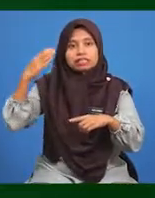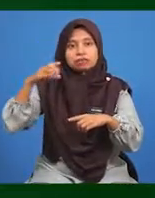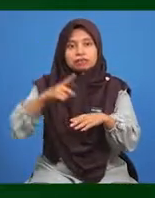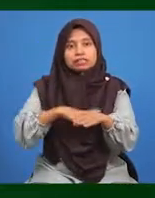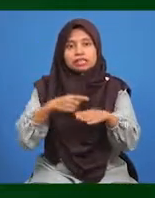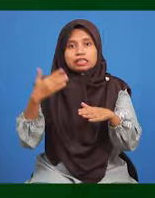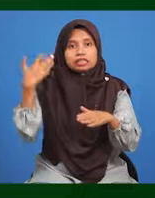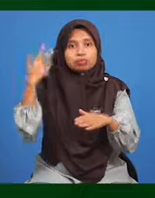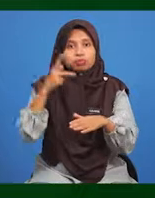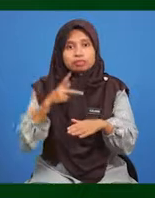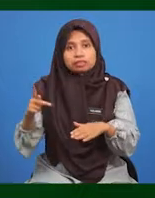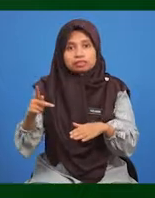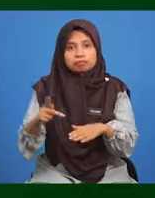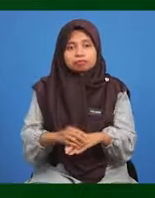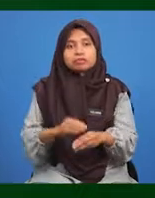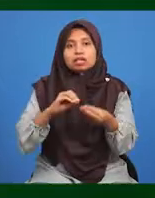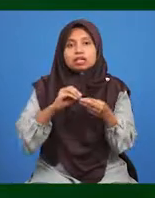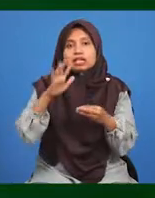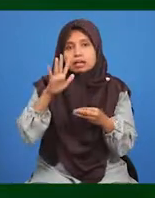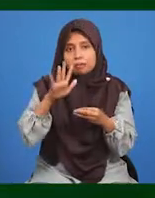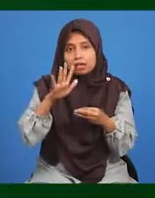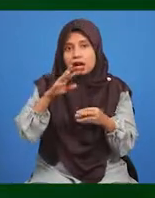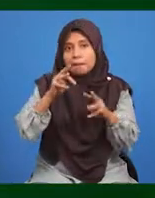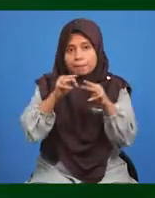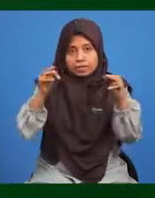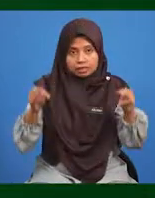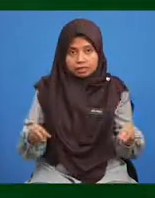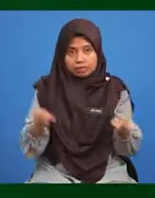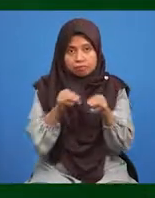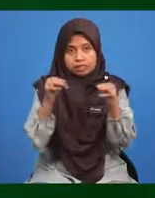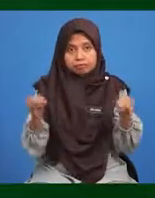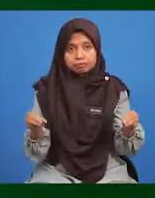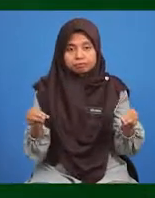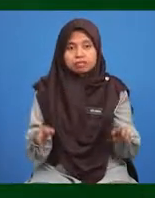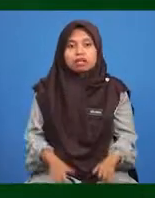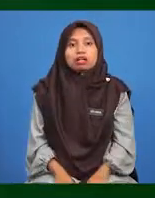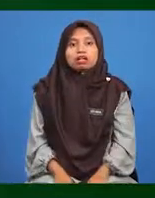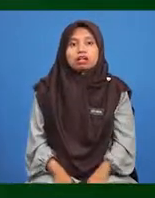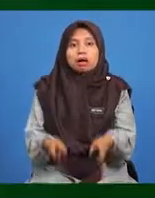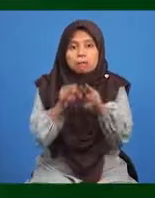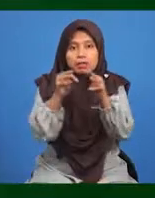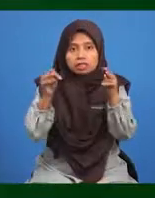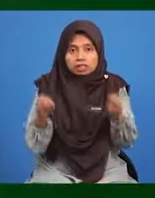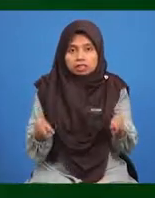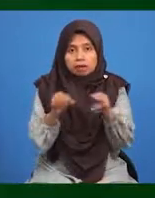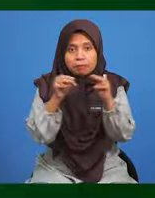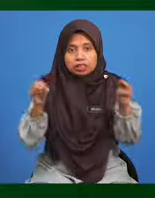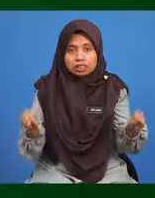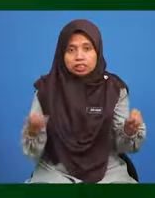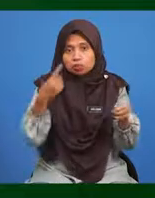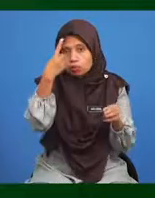Perkataan yang kelima ialah meja-meja. Meja-meja untuk